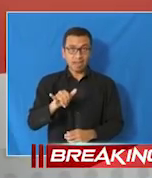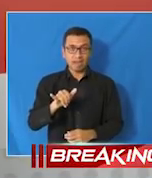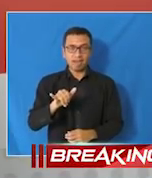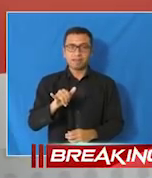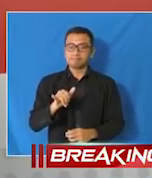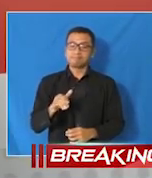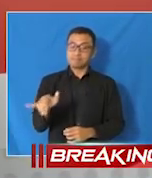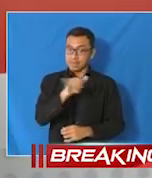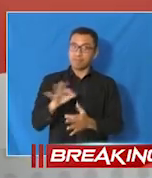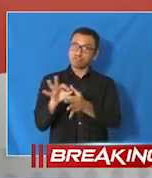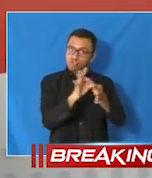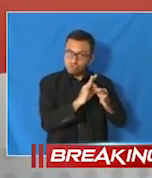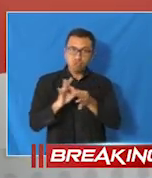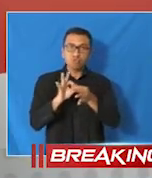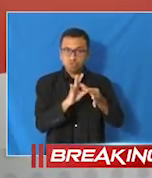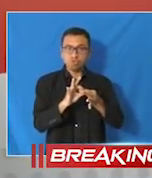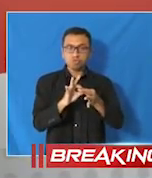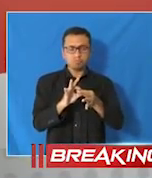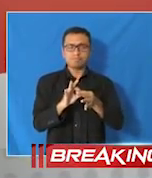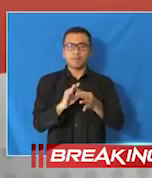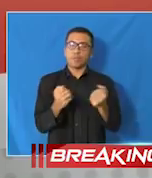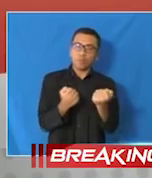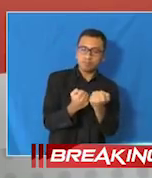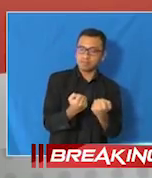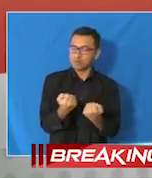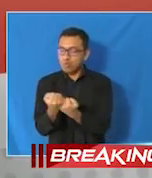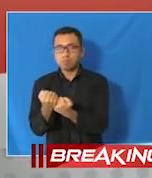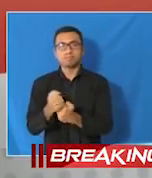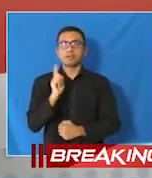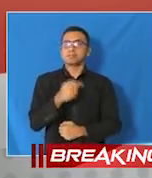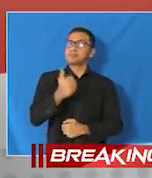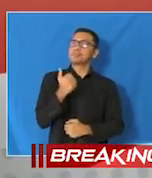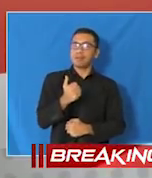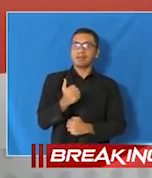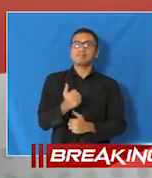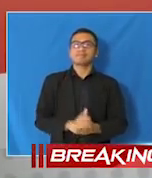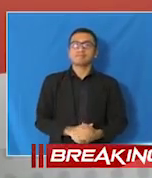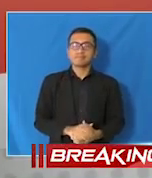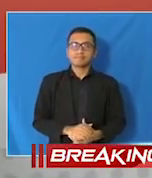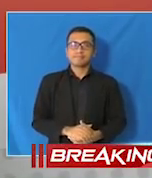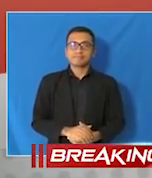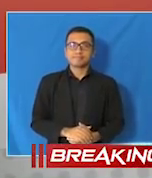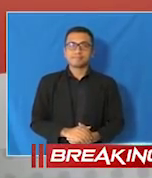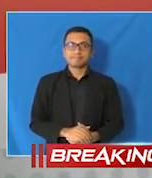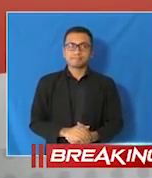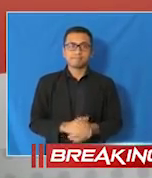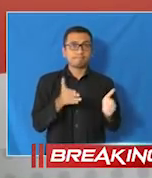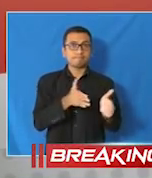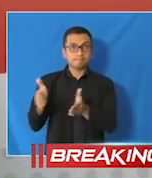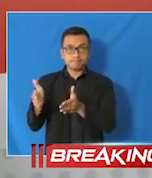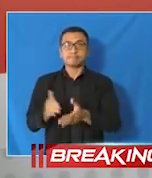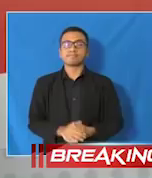persatu dengan cara bergotong-royong pasti kita bisa melaksanakan dan baik kemudian yang berikutnya